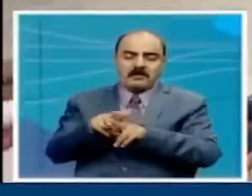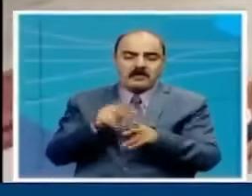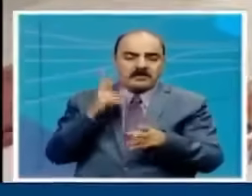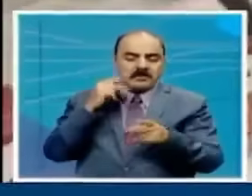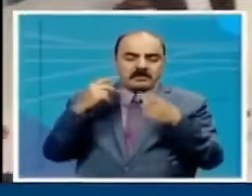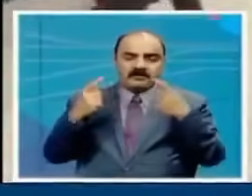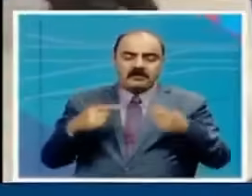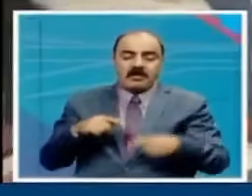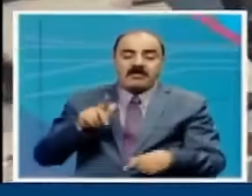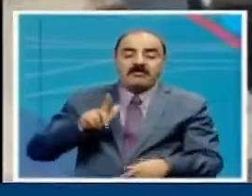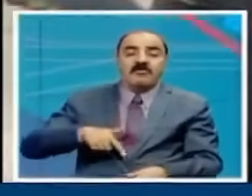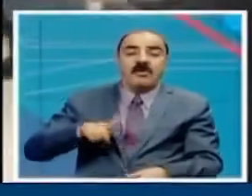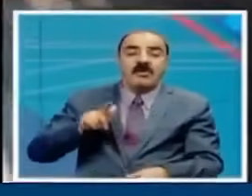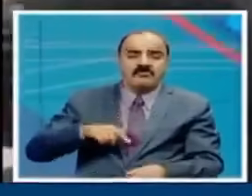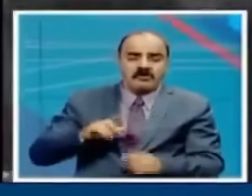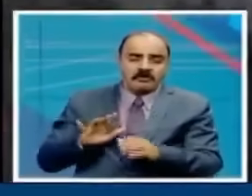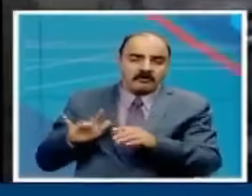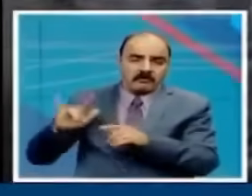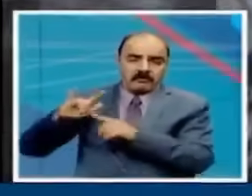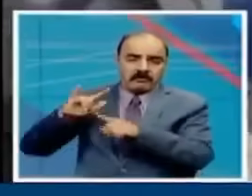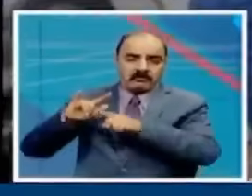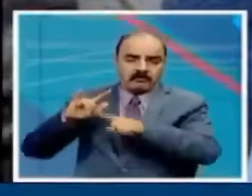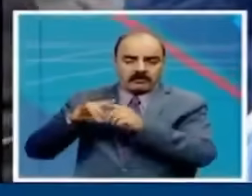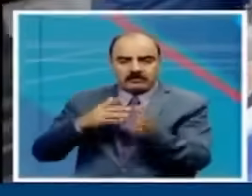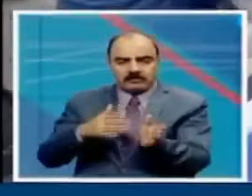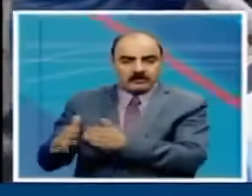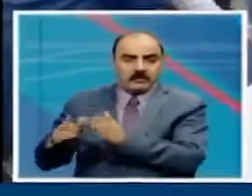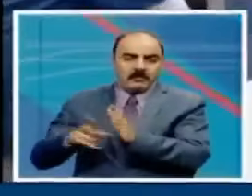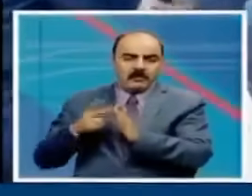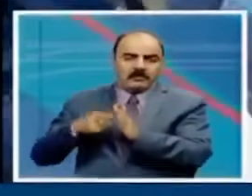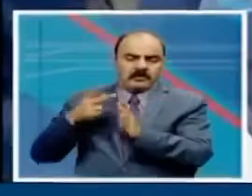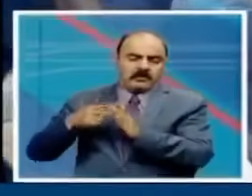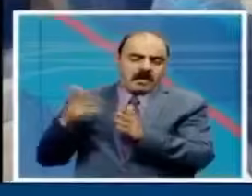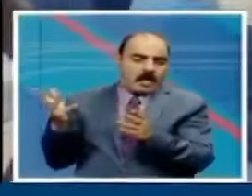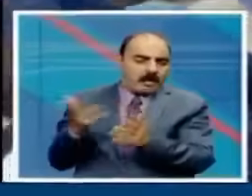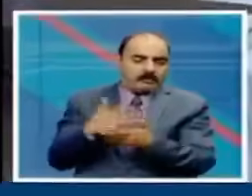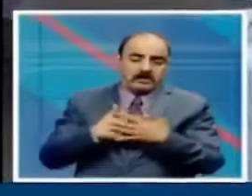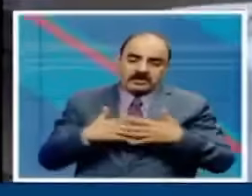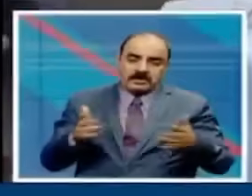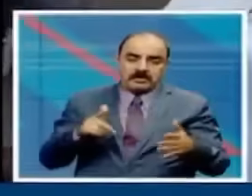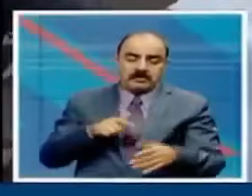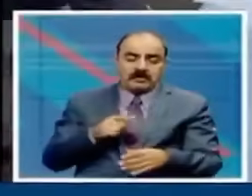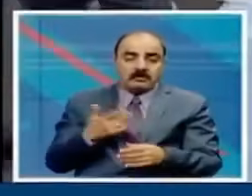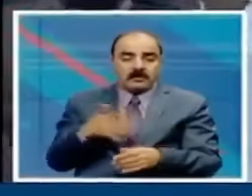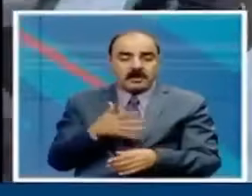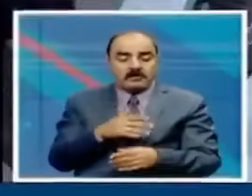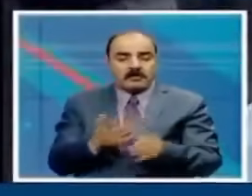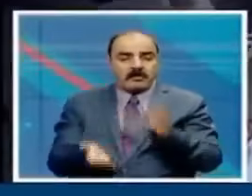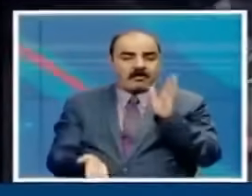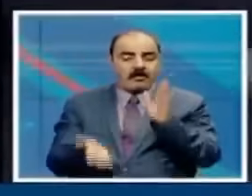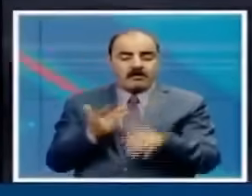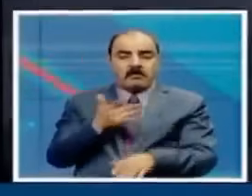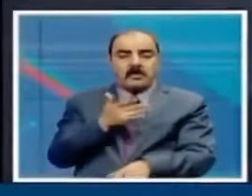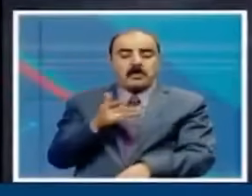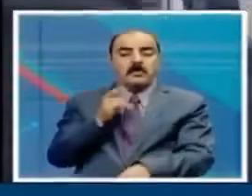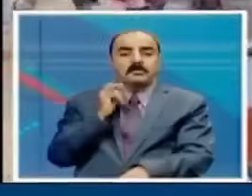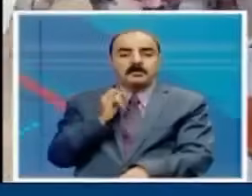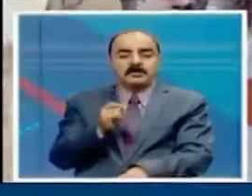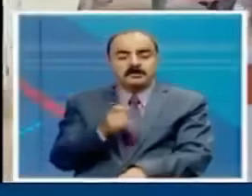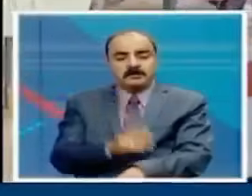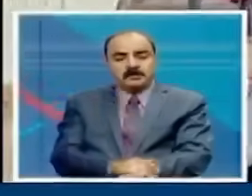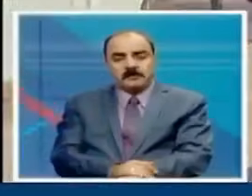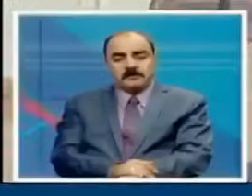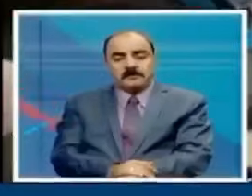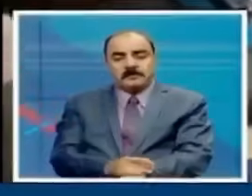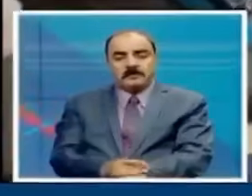الاحتلال 16 مجزرة خلال الساعات 24 الماضية راح ضحيتها 150